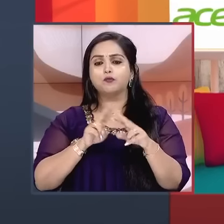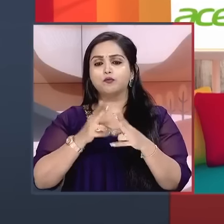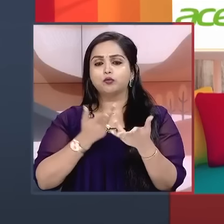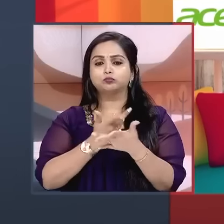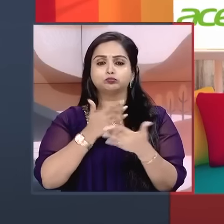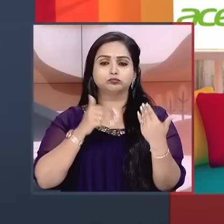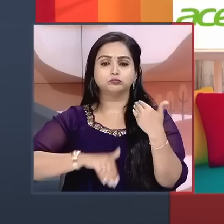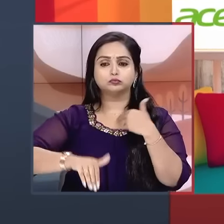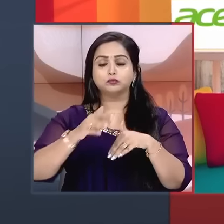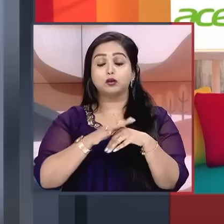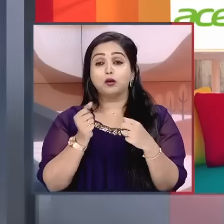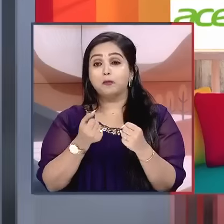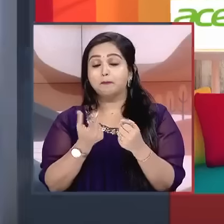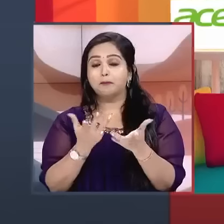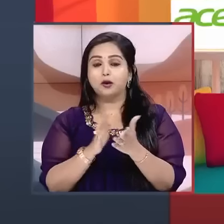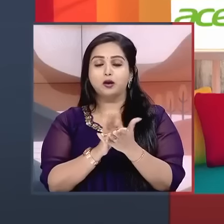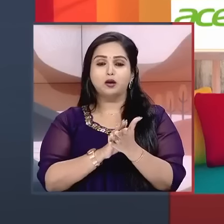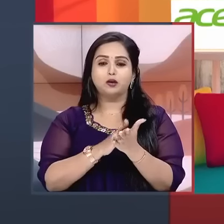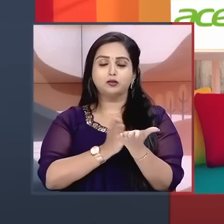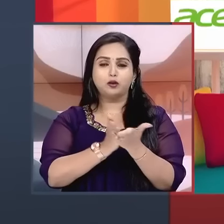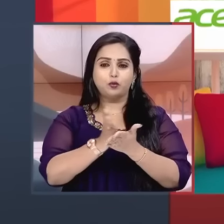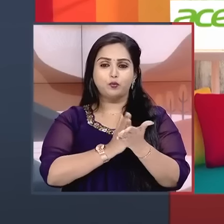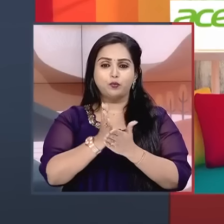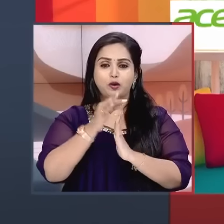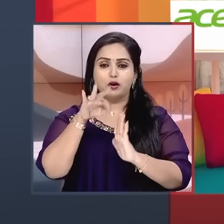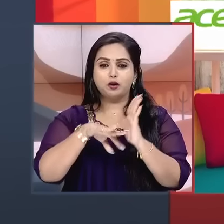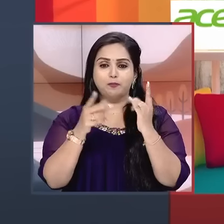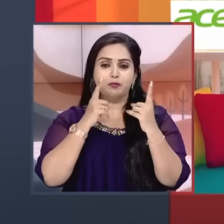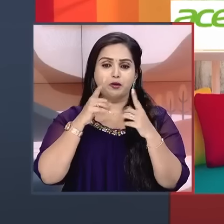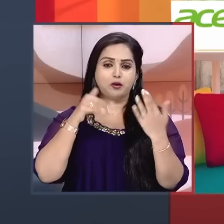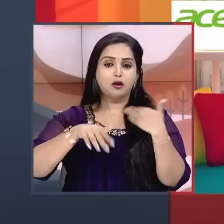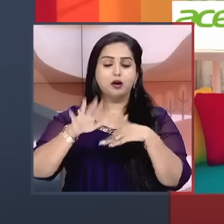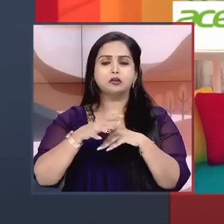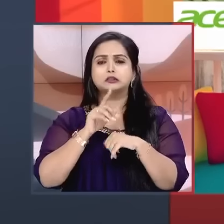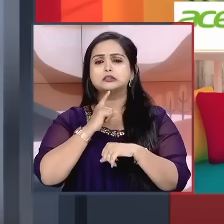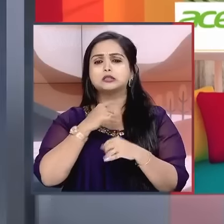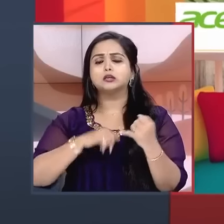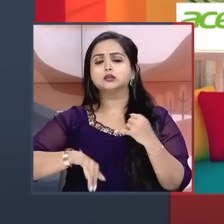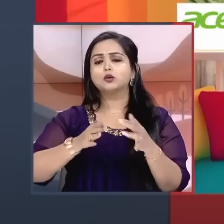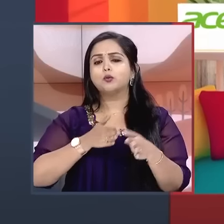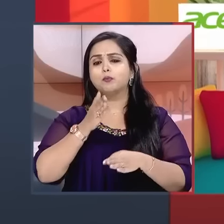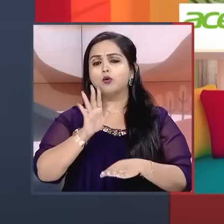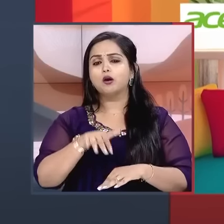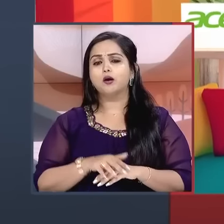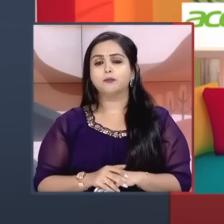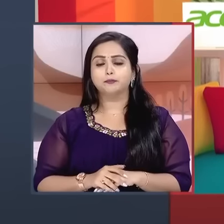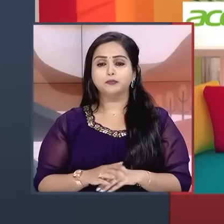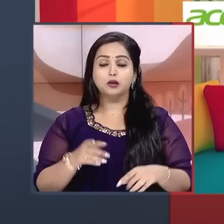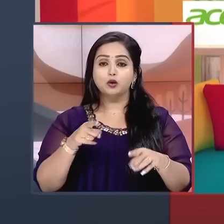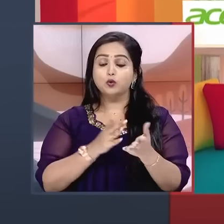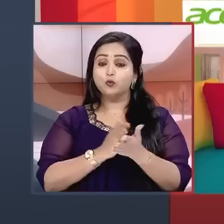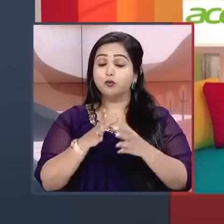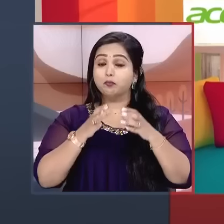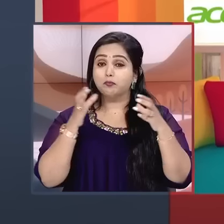ചെയ്യപ്പെടുന്നുണ്ട്. ആഭ്യന്തര വകുപ്പിന്റെ കാര്യങ്ങളൊക്കെ അത്രത്തോളം തലപുകഞ്ഞ് ആ രീതിയിൽ ഗുരുതരമായ സാഹചര്യത്തിലൂടെ കടന്നു പോവുകയാണ് എന്ന് വേണം പറയാൻ. നോക്കൂ, അത്രത്തോളം